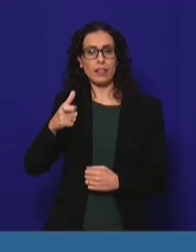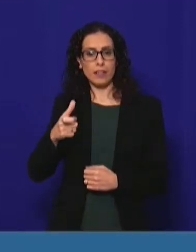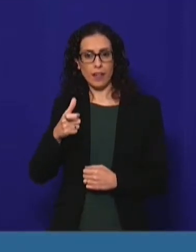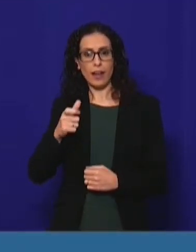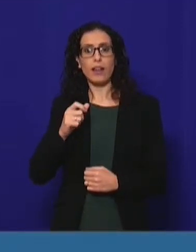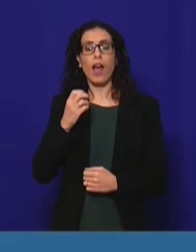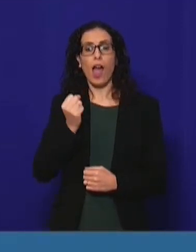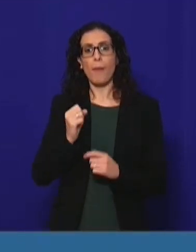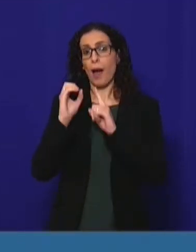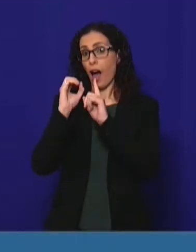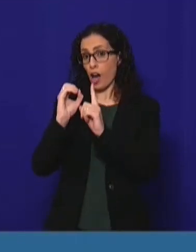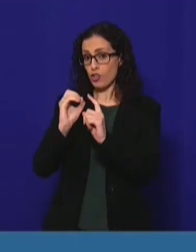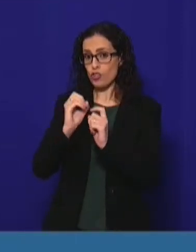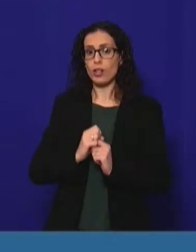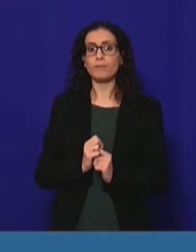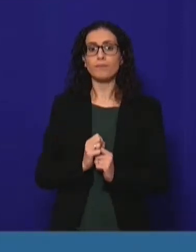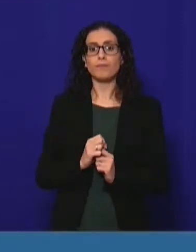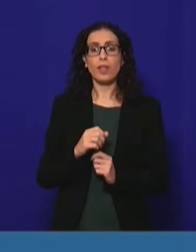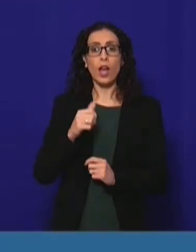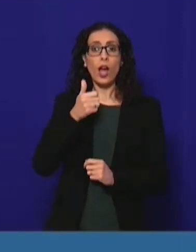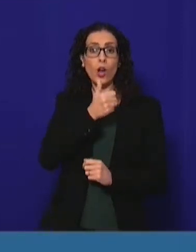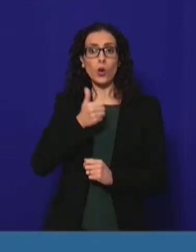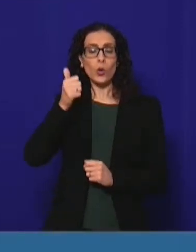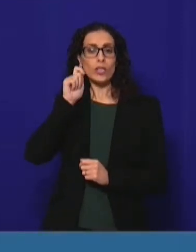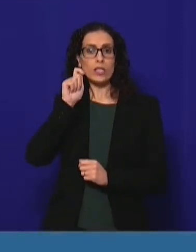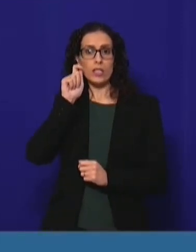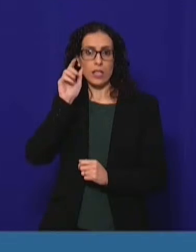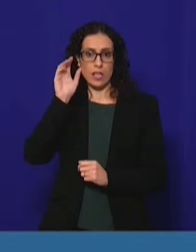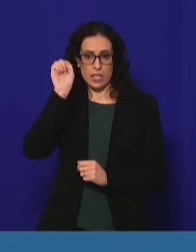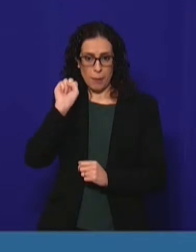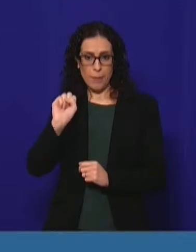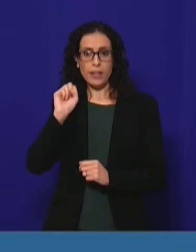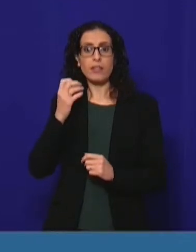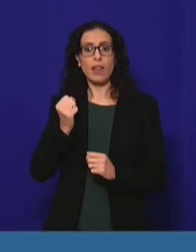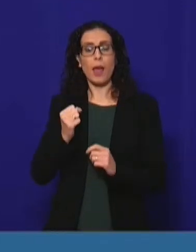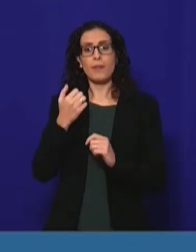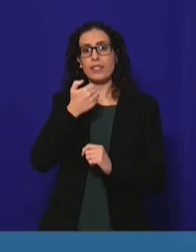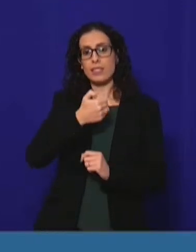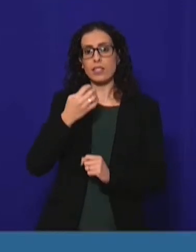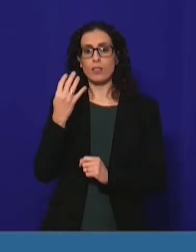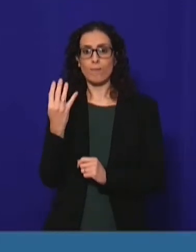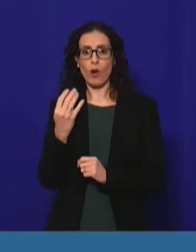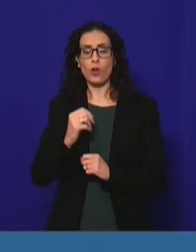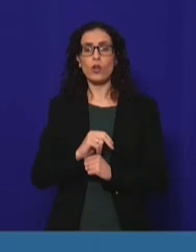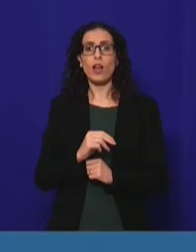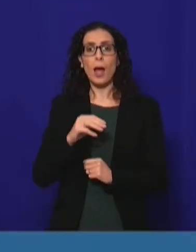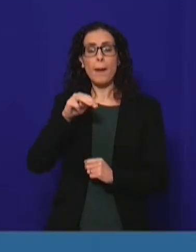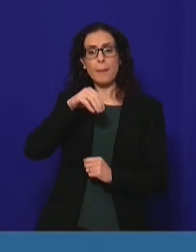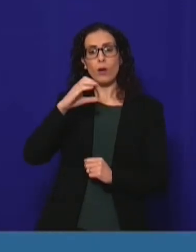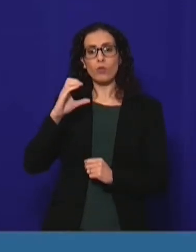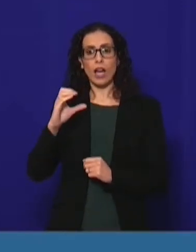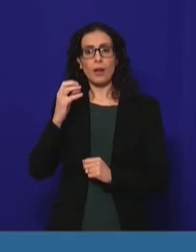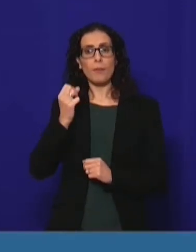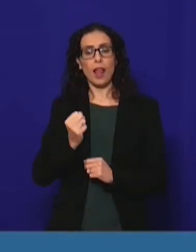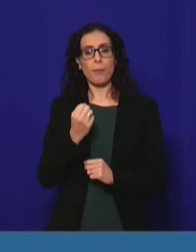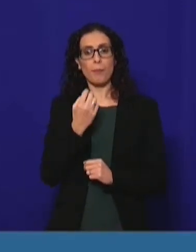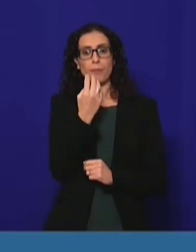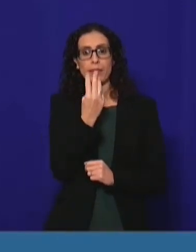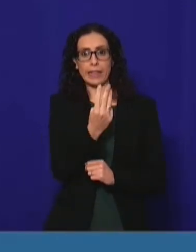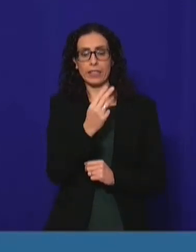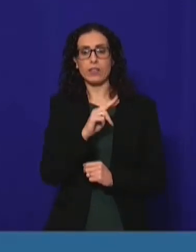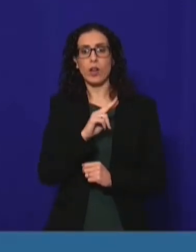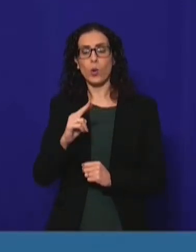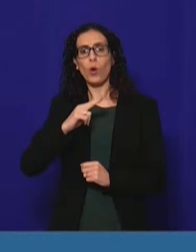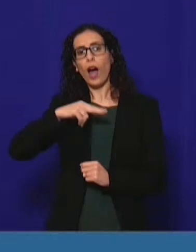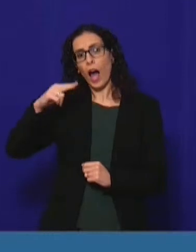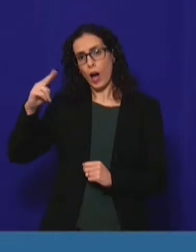il-Good Samaritan għandna 64 persuna, Mount Carmel 3 persuni u l-Isptar Ġenerali ta' Għawdex hemm 3